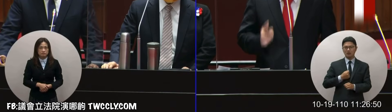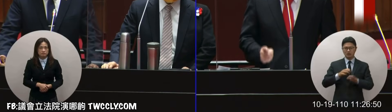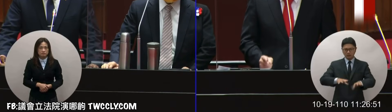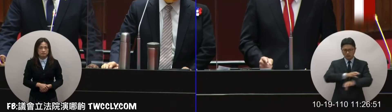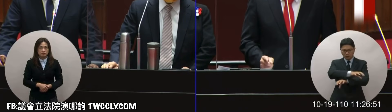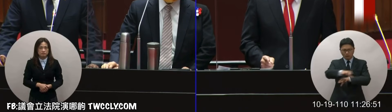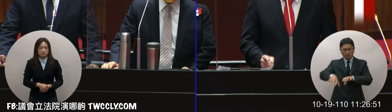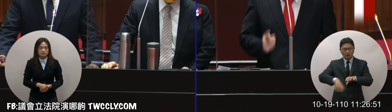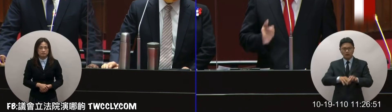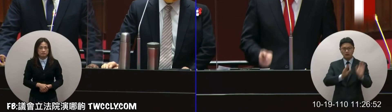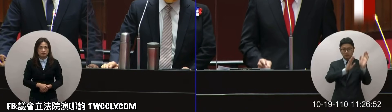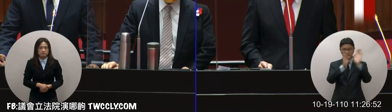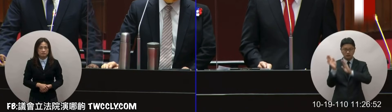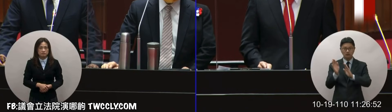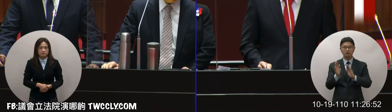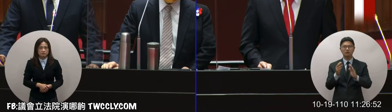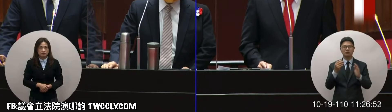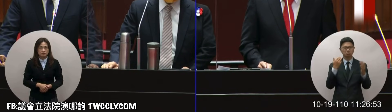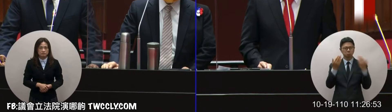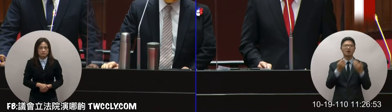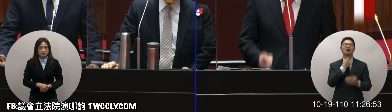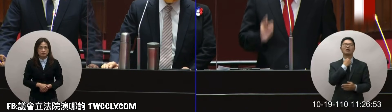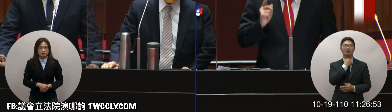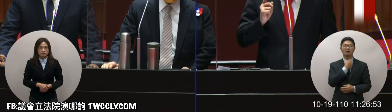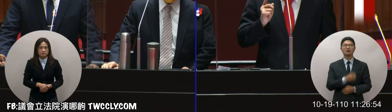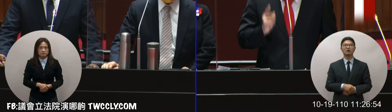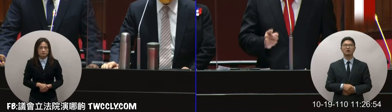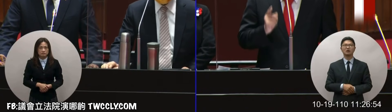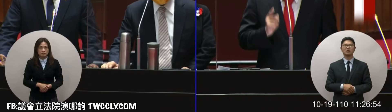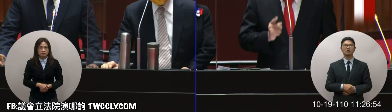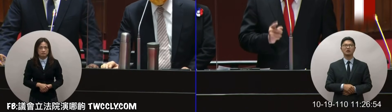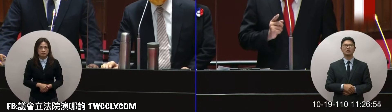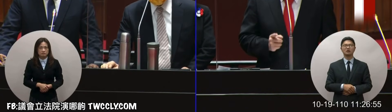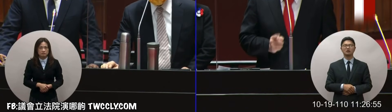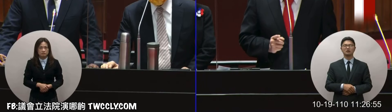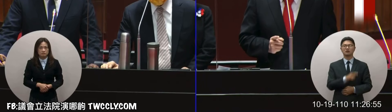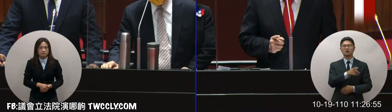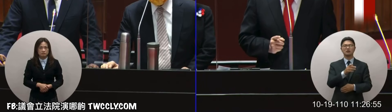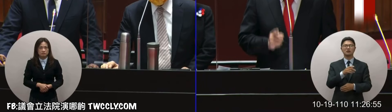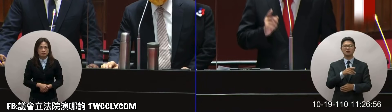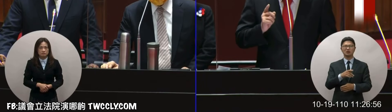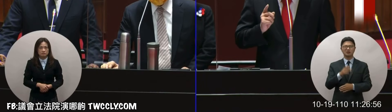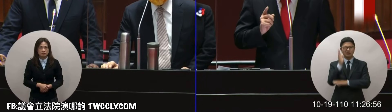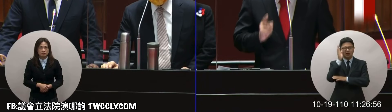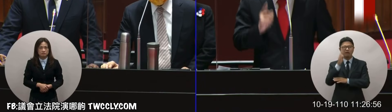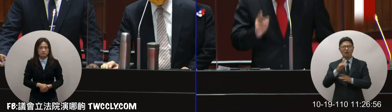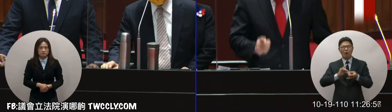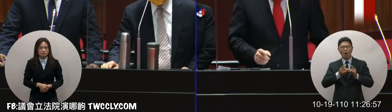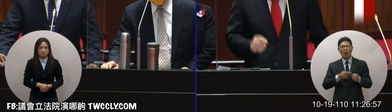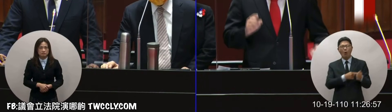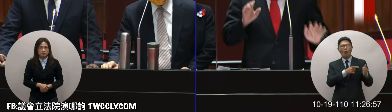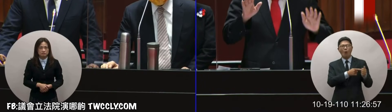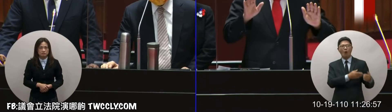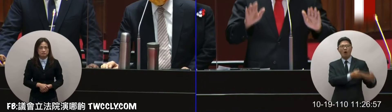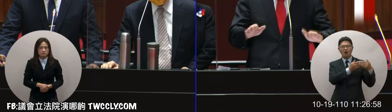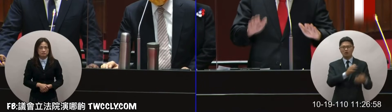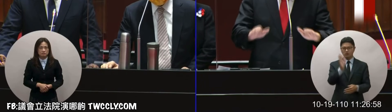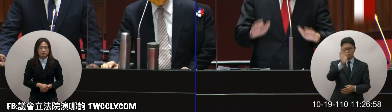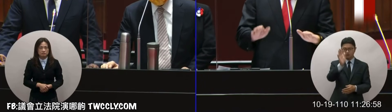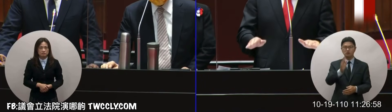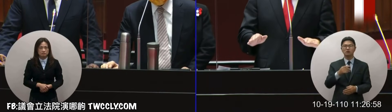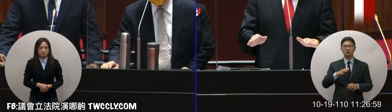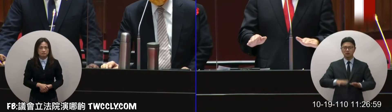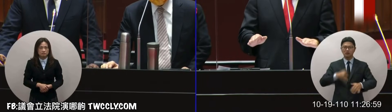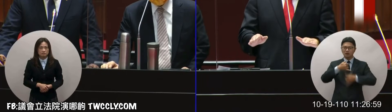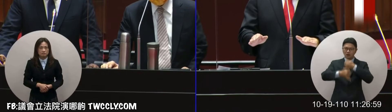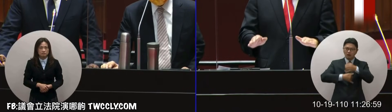要一再做一些不实的挑衅。今天我们可以安定